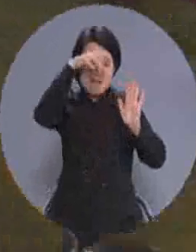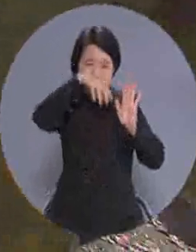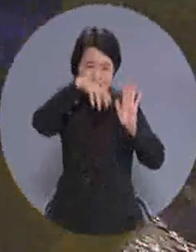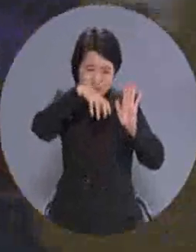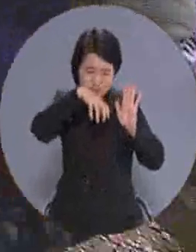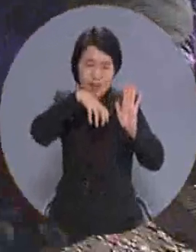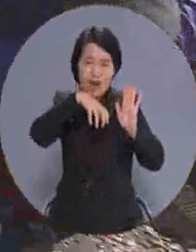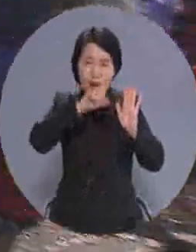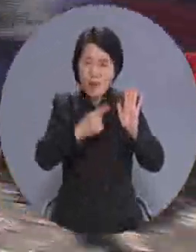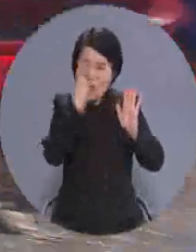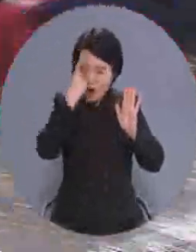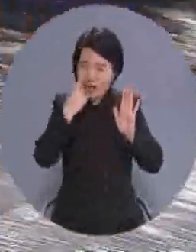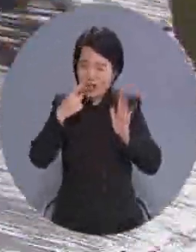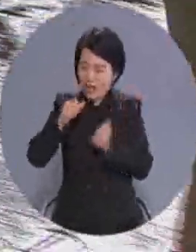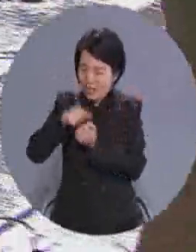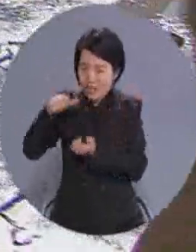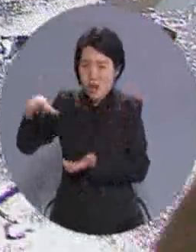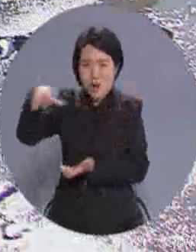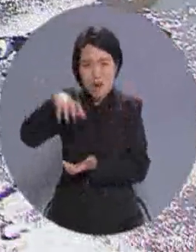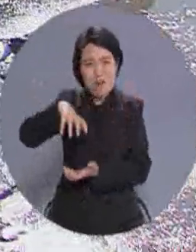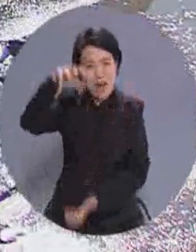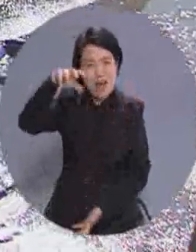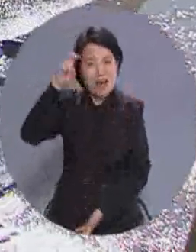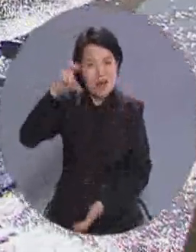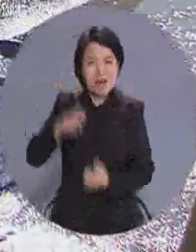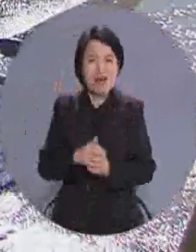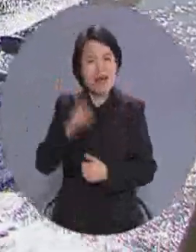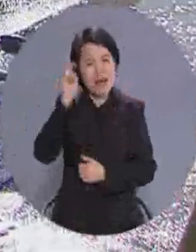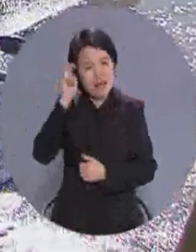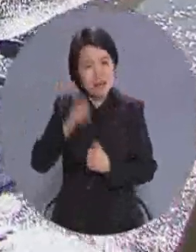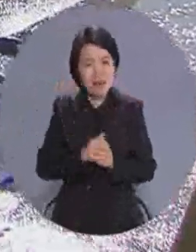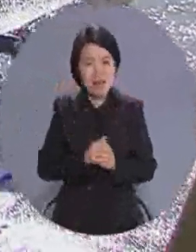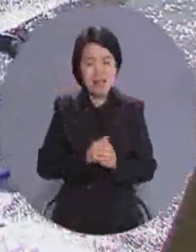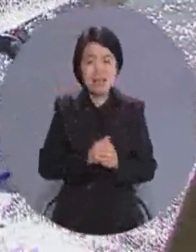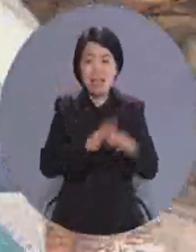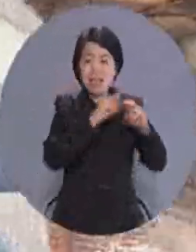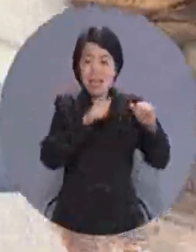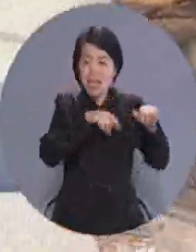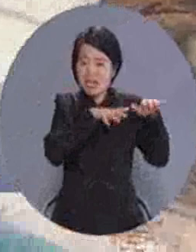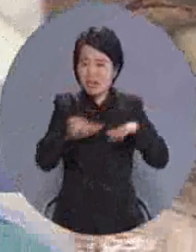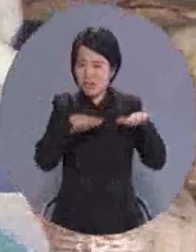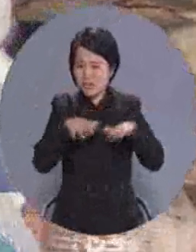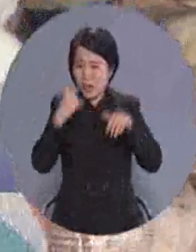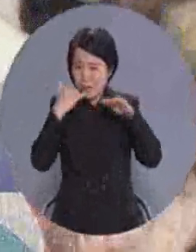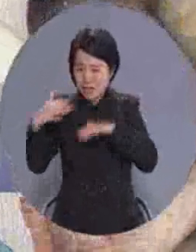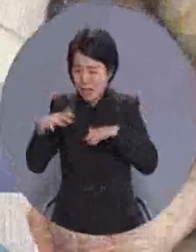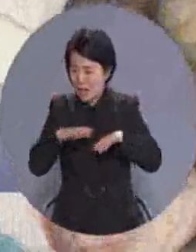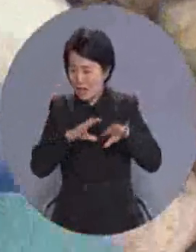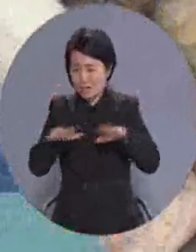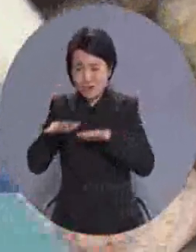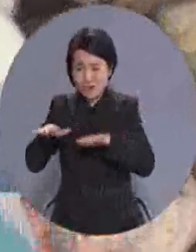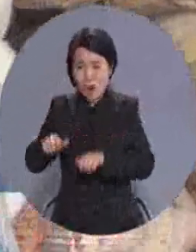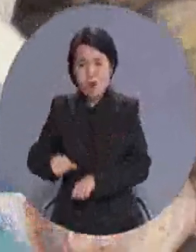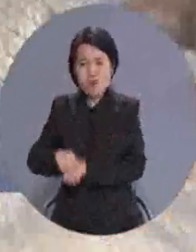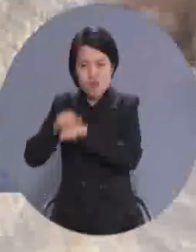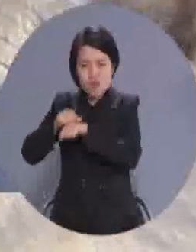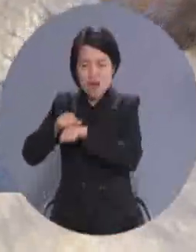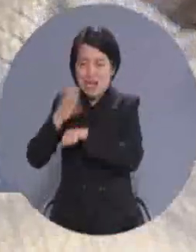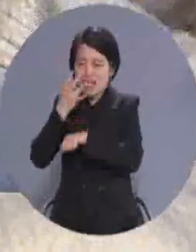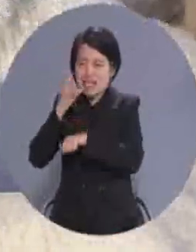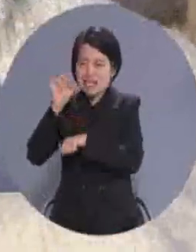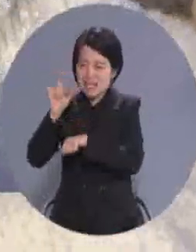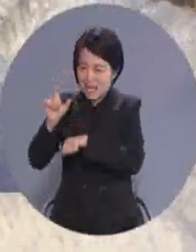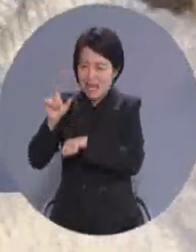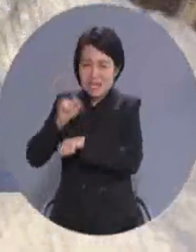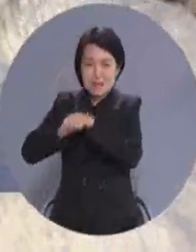풍작의 원인으로 분석됩니다. 추정이지만 육지에서 다량 흘러들어온 토사가 해저 바닥층을 단단하게 해줘서